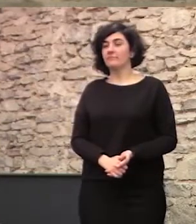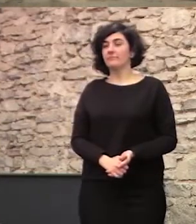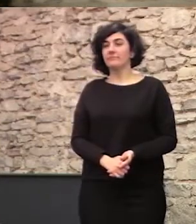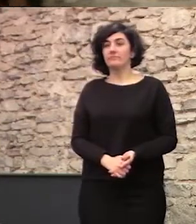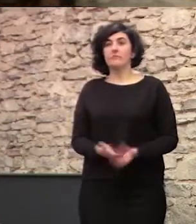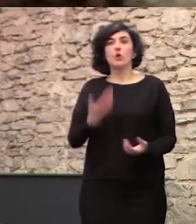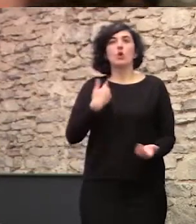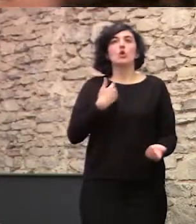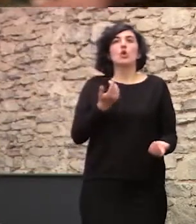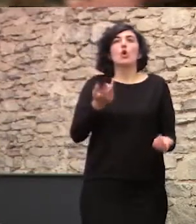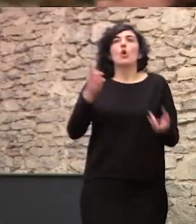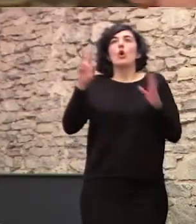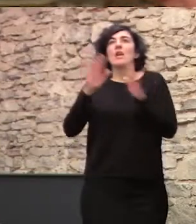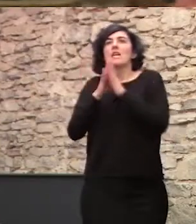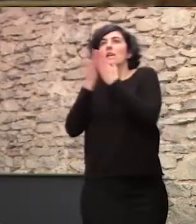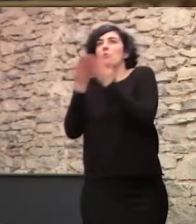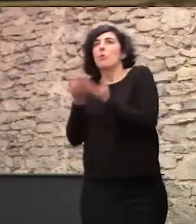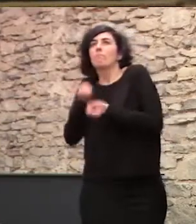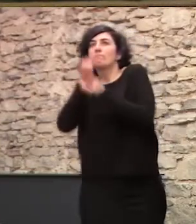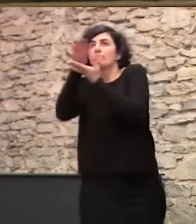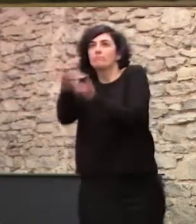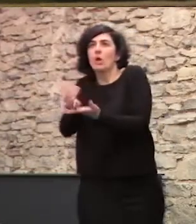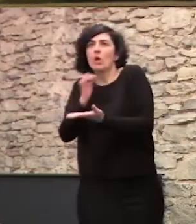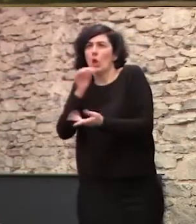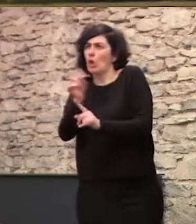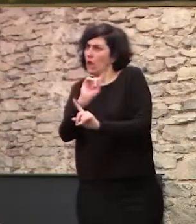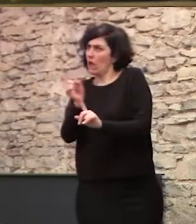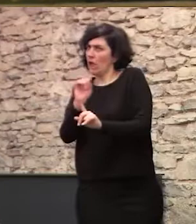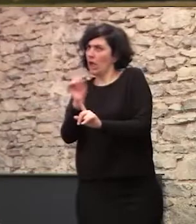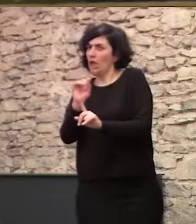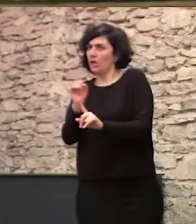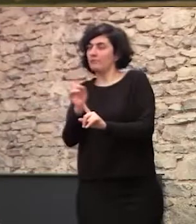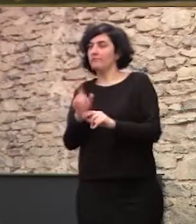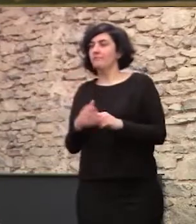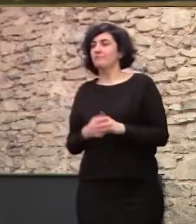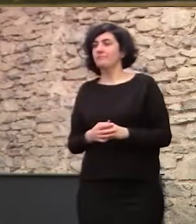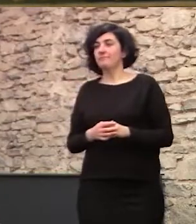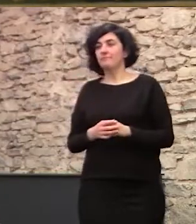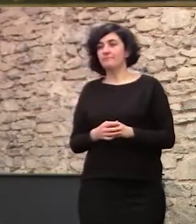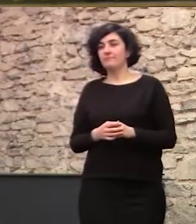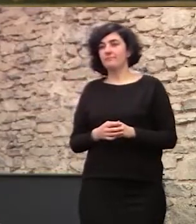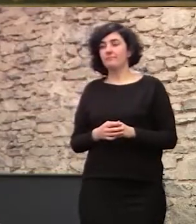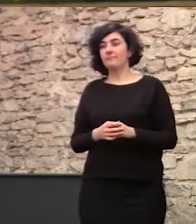Ez dela kontatu nahi liburuari buruz, baizik eta... bueno...